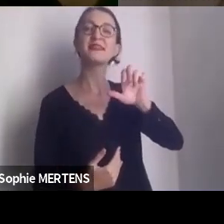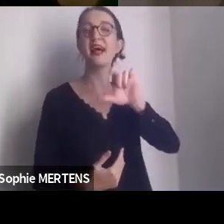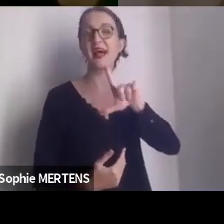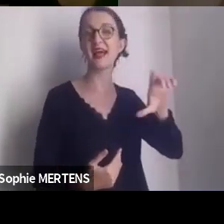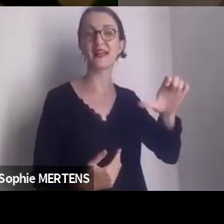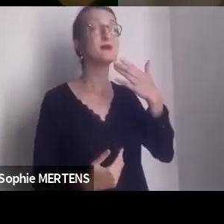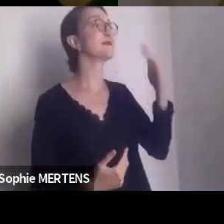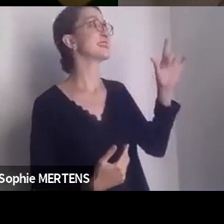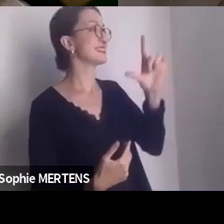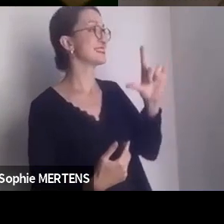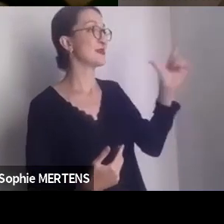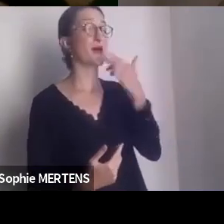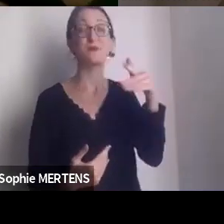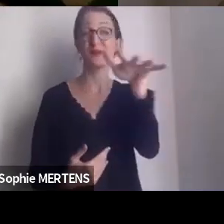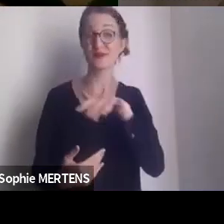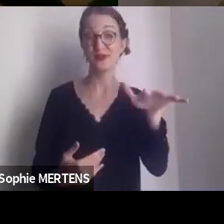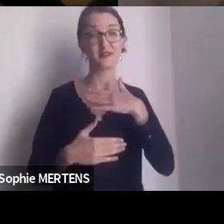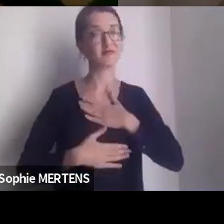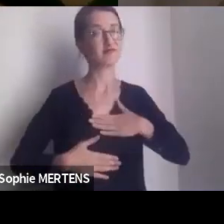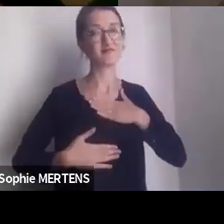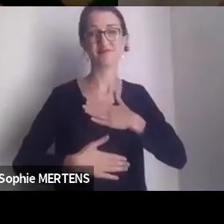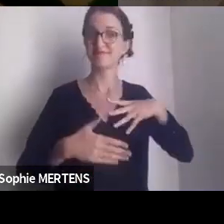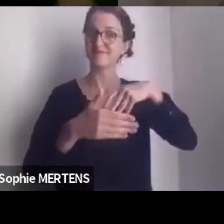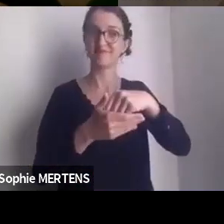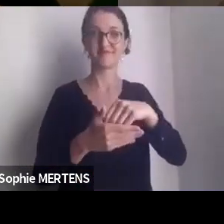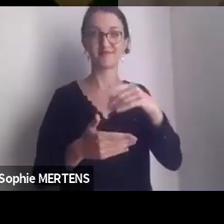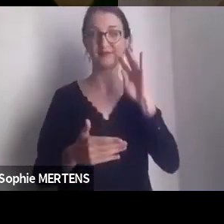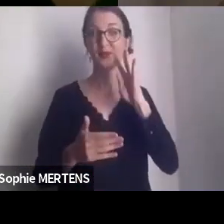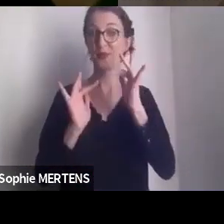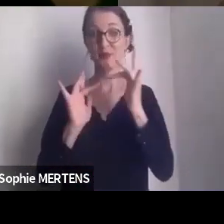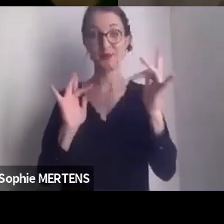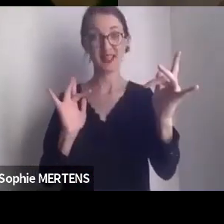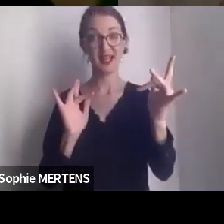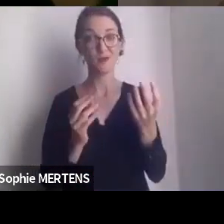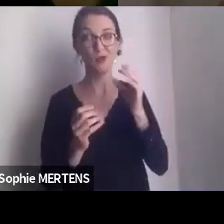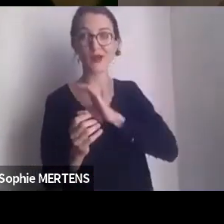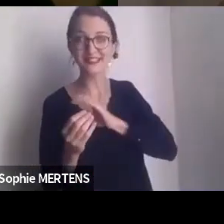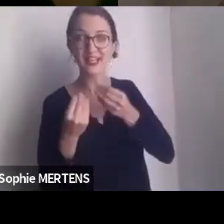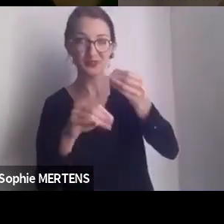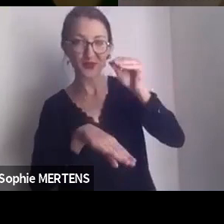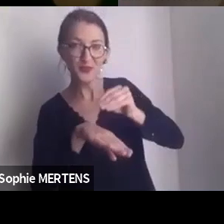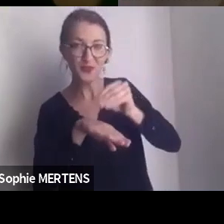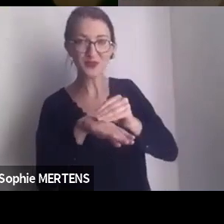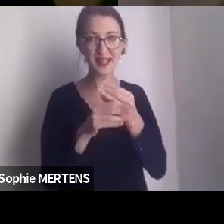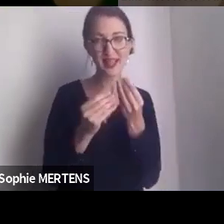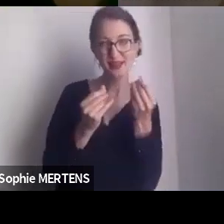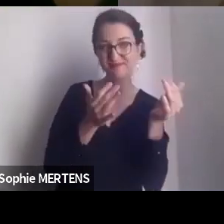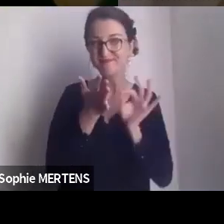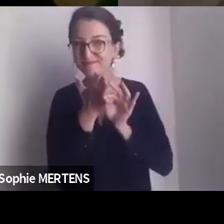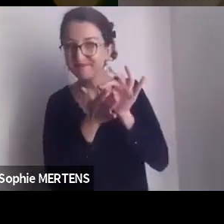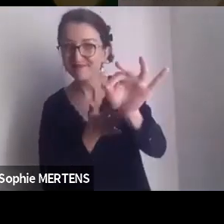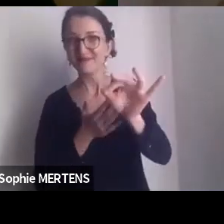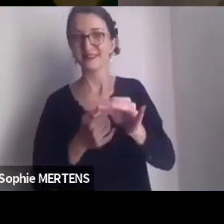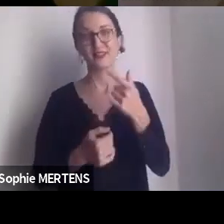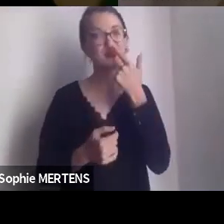rejoindre pour ce webinaire pour échanger des bonnes pratiques, des tips. Et puis, j'espère passer un bon moment ensemble, j'en suis certaine. Je